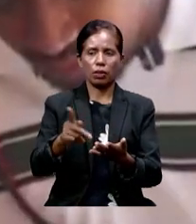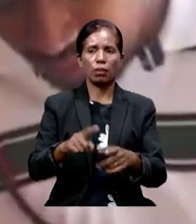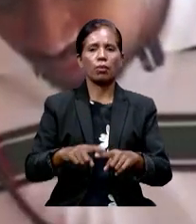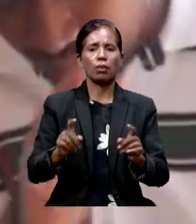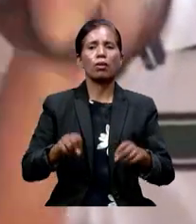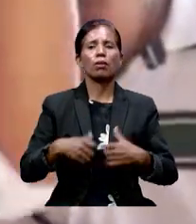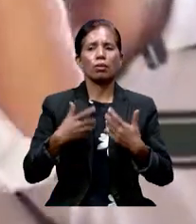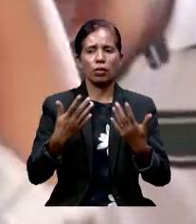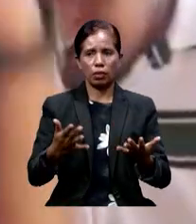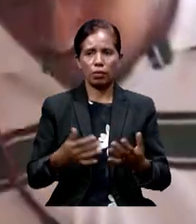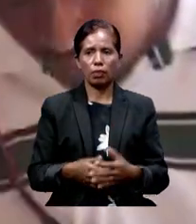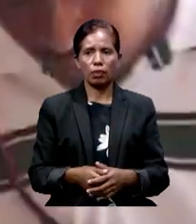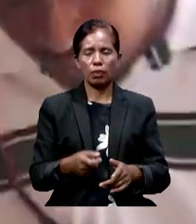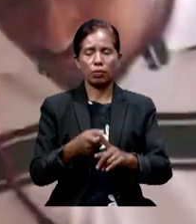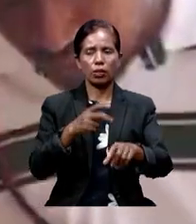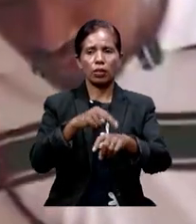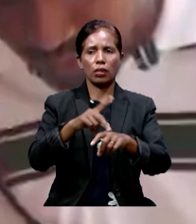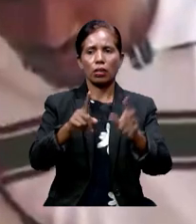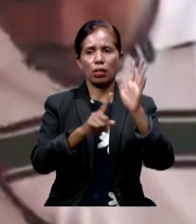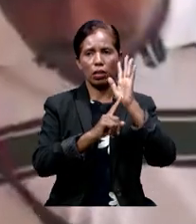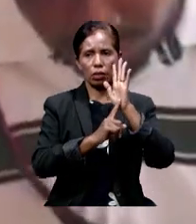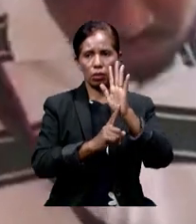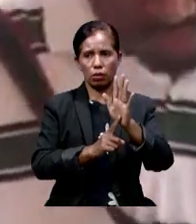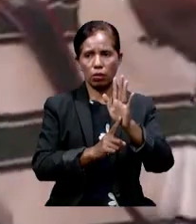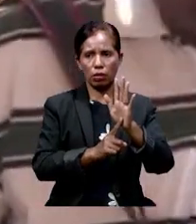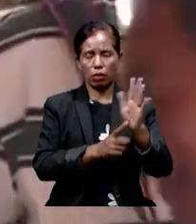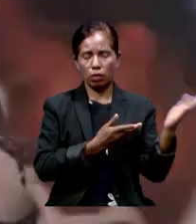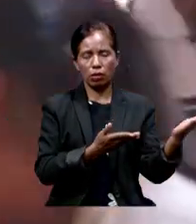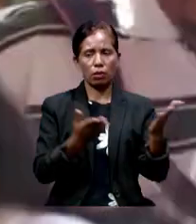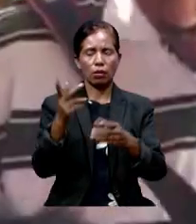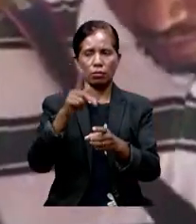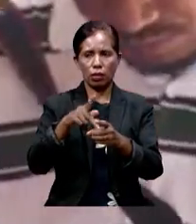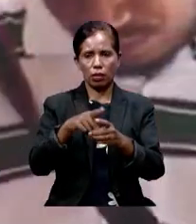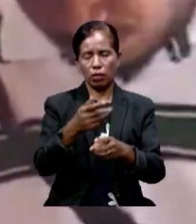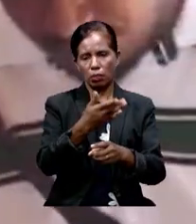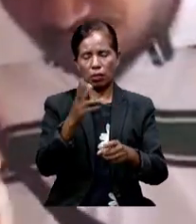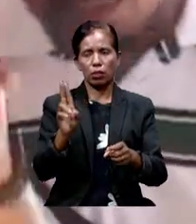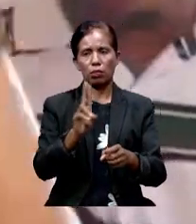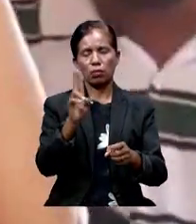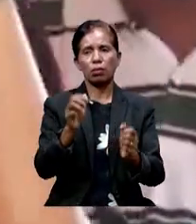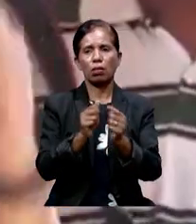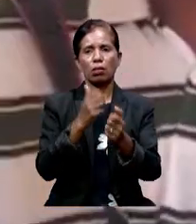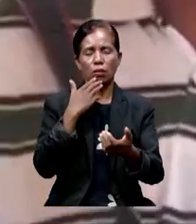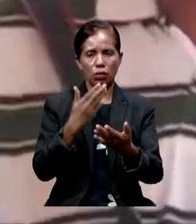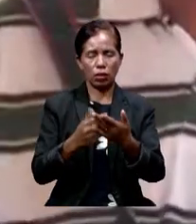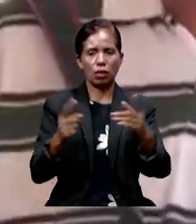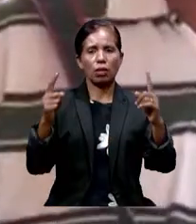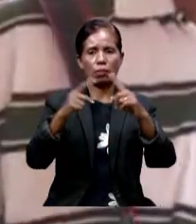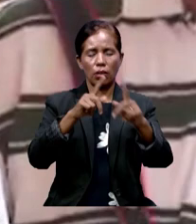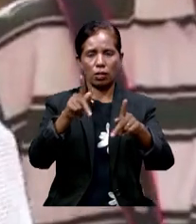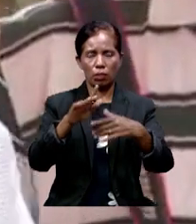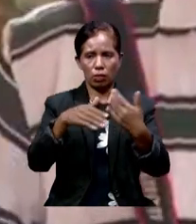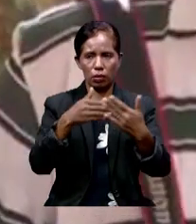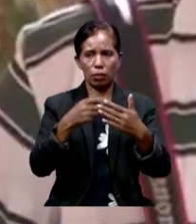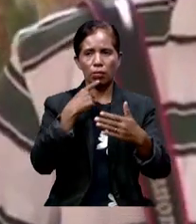maka kusi nasional hato haruka mina mai ita po cer bel zere hori diak perba komendari sir lebe ita bel